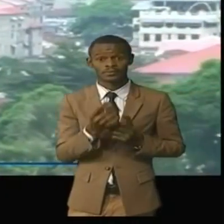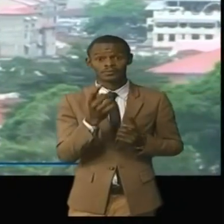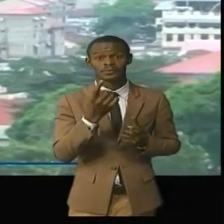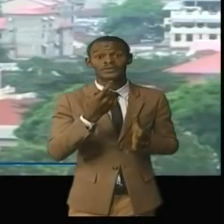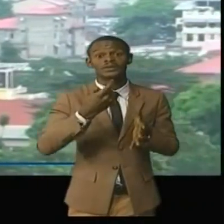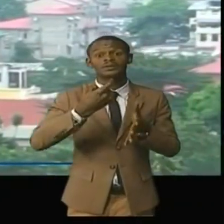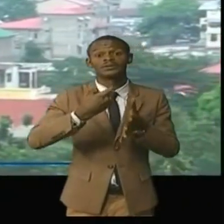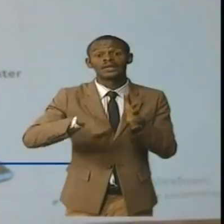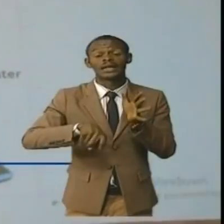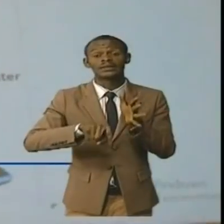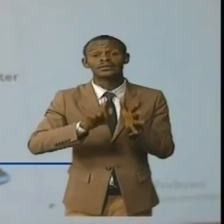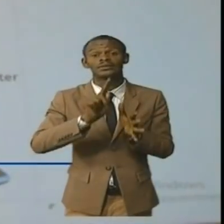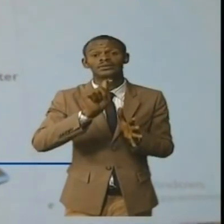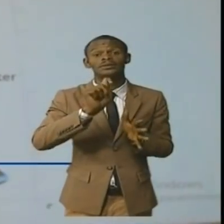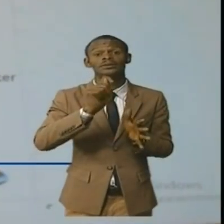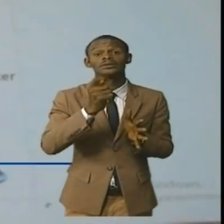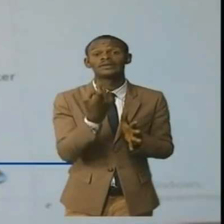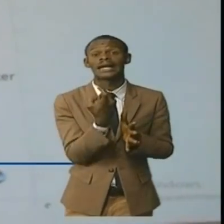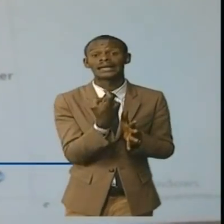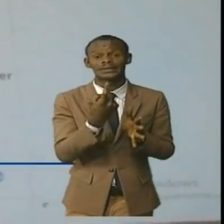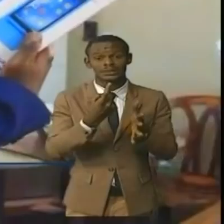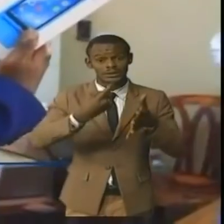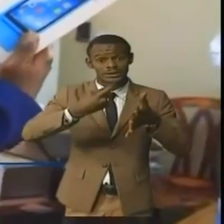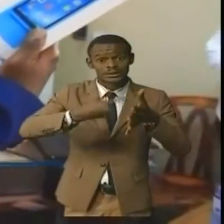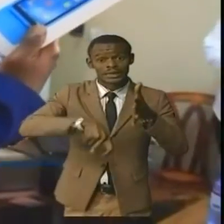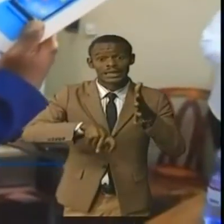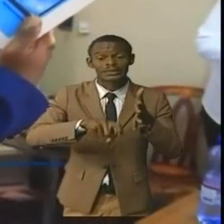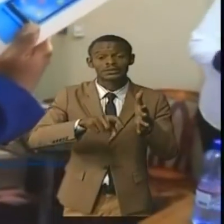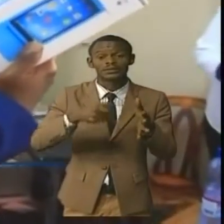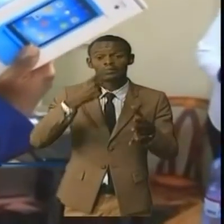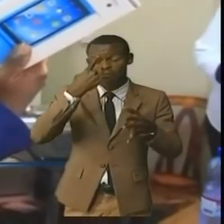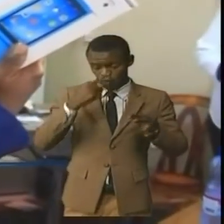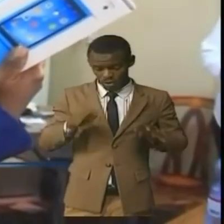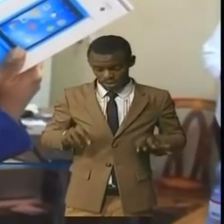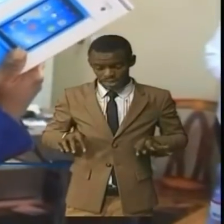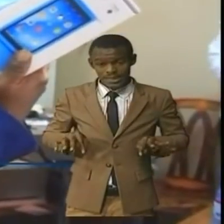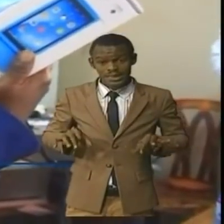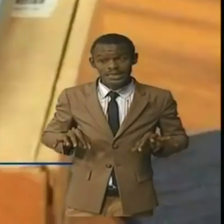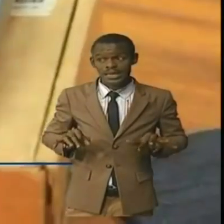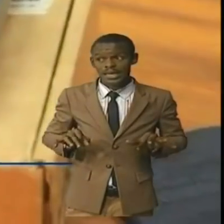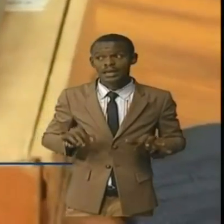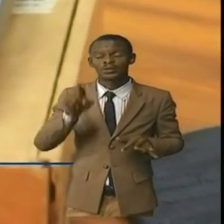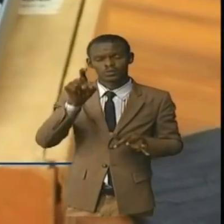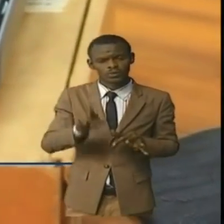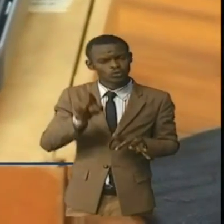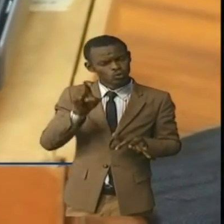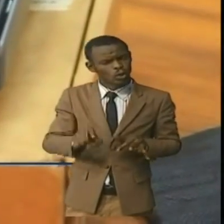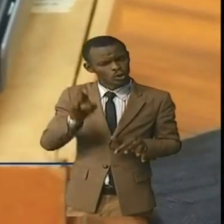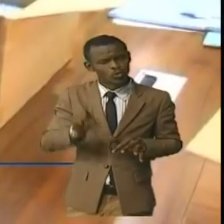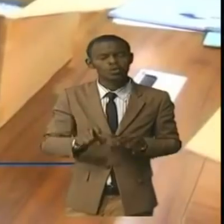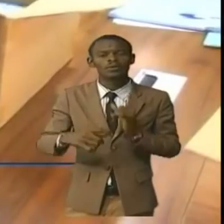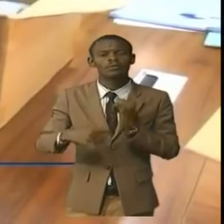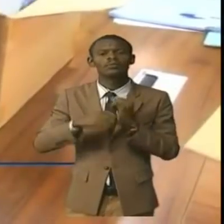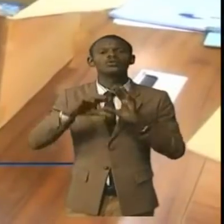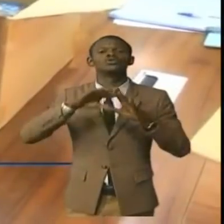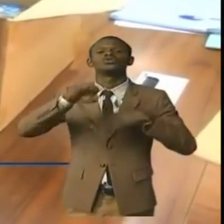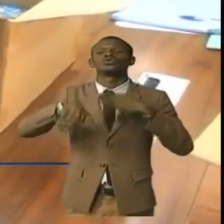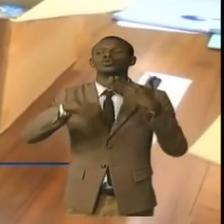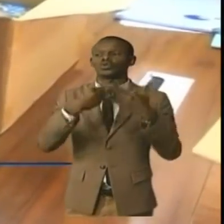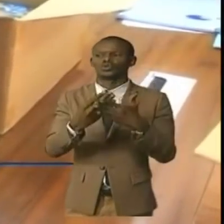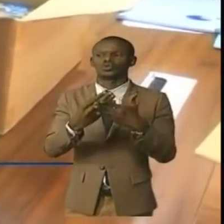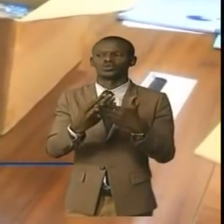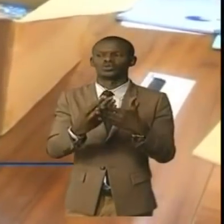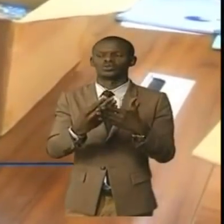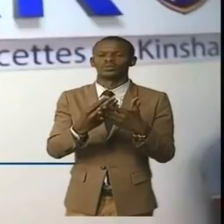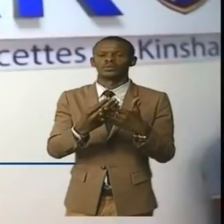locatif IREL avec la nouvelle technologie qui fait usage de la télédéclaration Android, la digitalisation